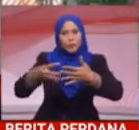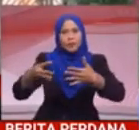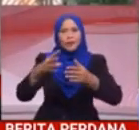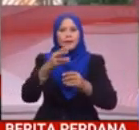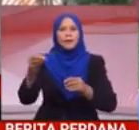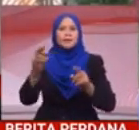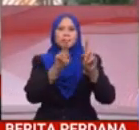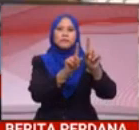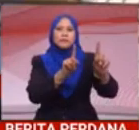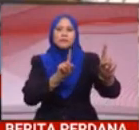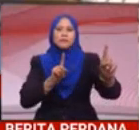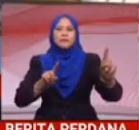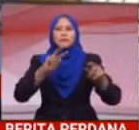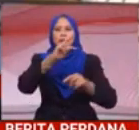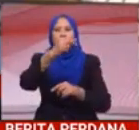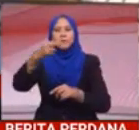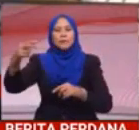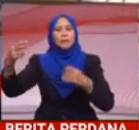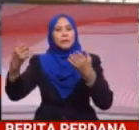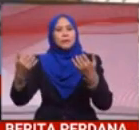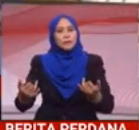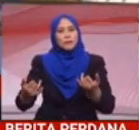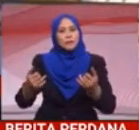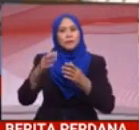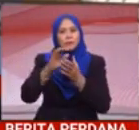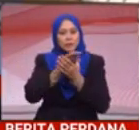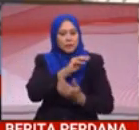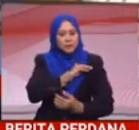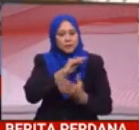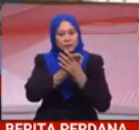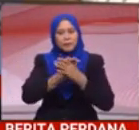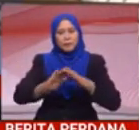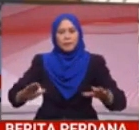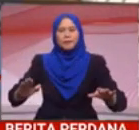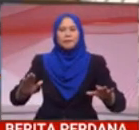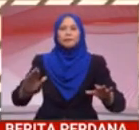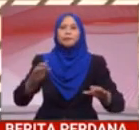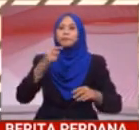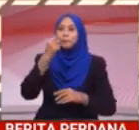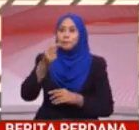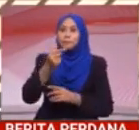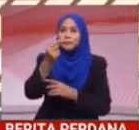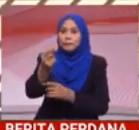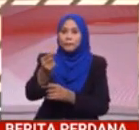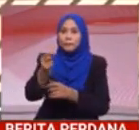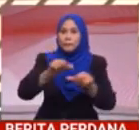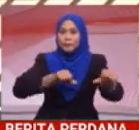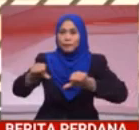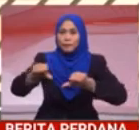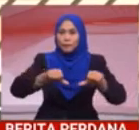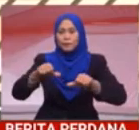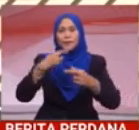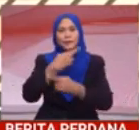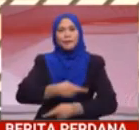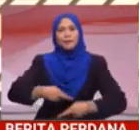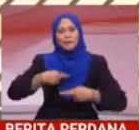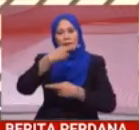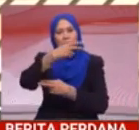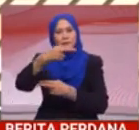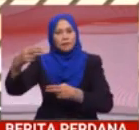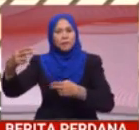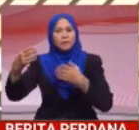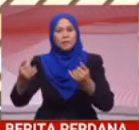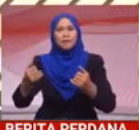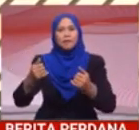penjarakan sosial di kolam terdahulu memberikan keselamatan Dato Sri Ismi subiaco menyatakan aktif kiri ada kolam renang